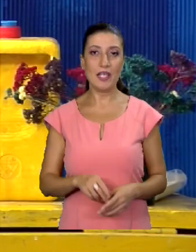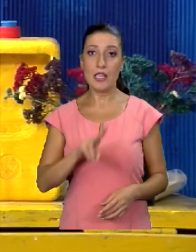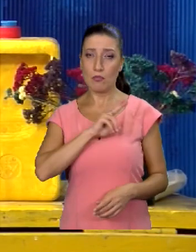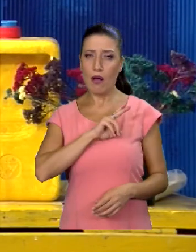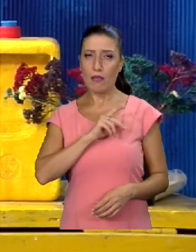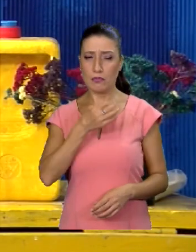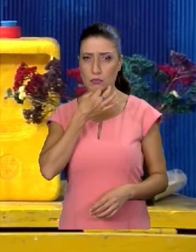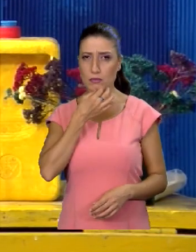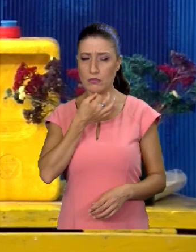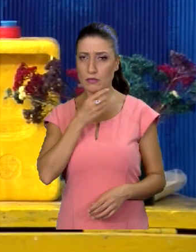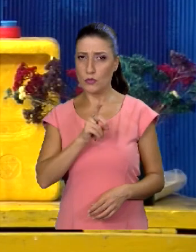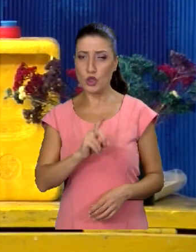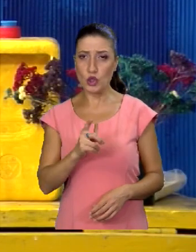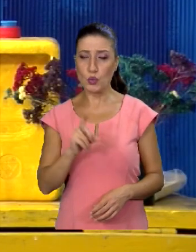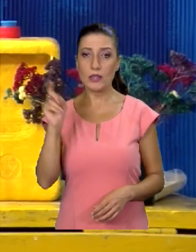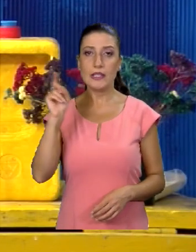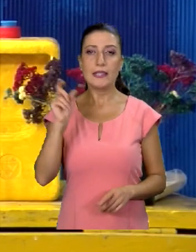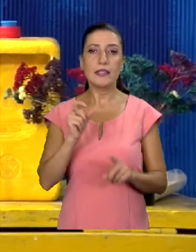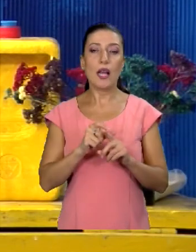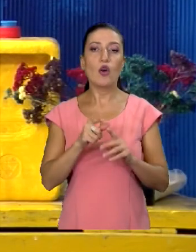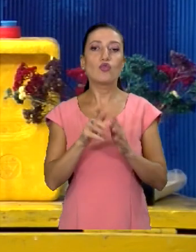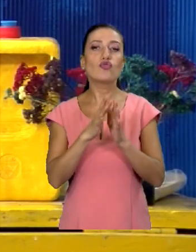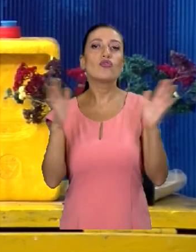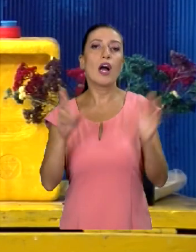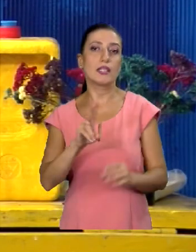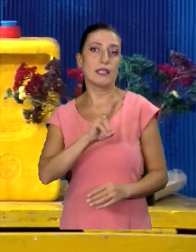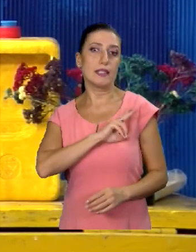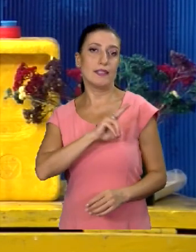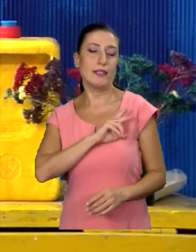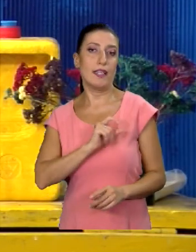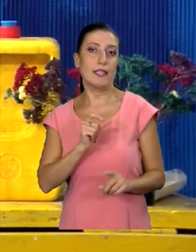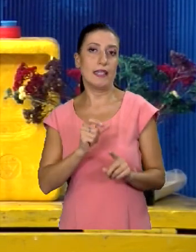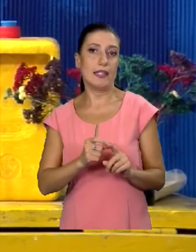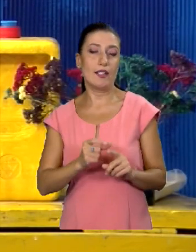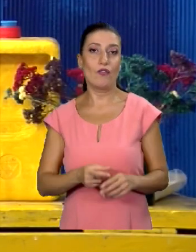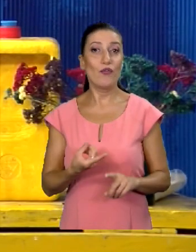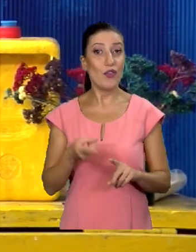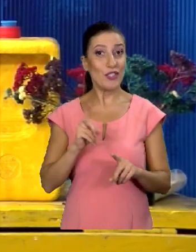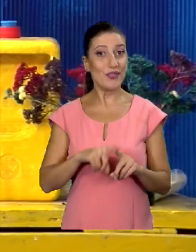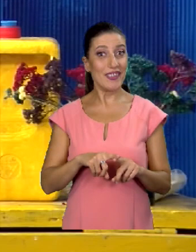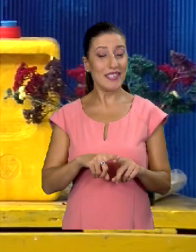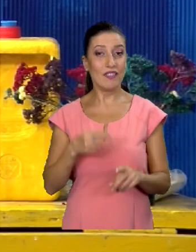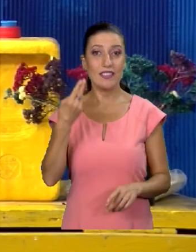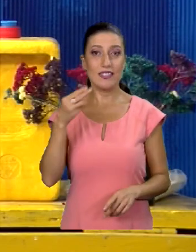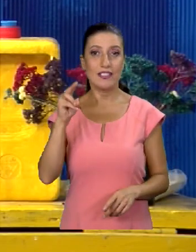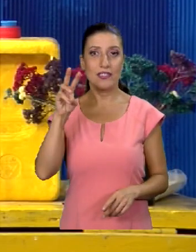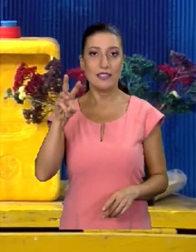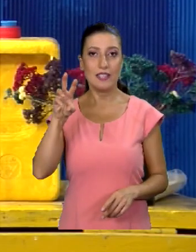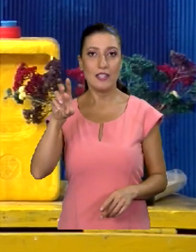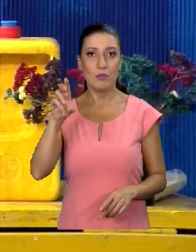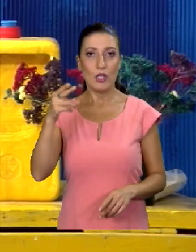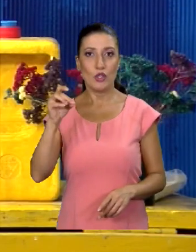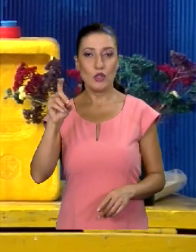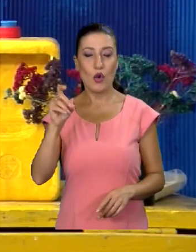Սպասիր։ Իսկ ինչու է զտարը քո ամենասիրած տարերից մեկը։ Որովհետև դմբլդոխ,